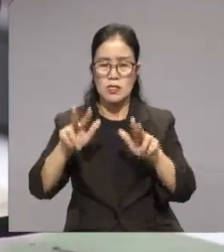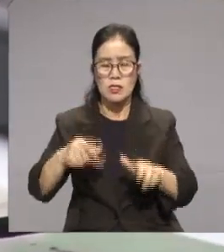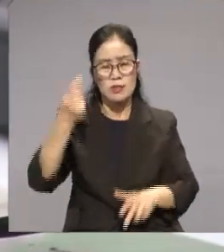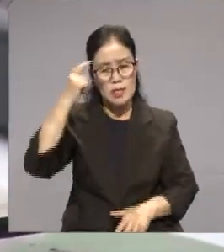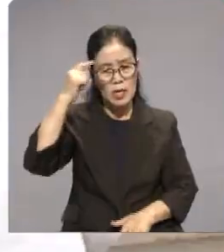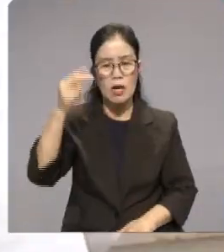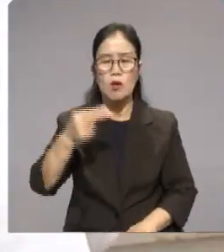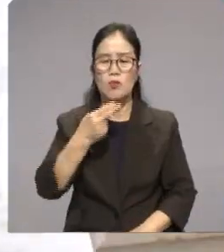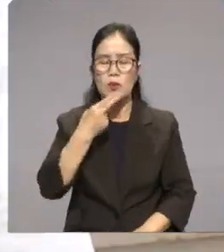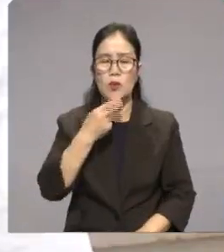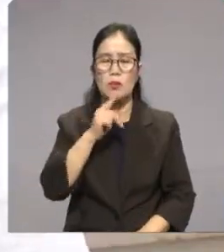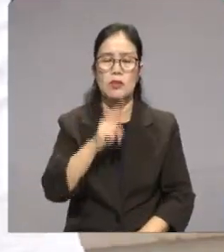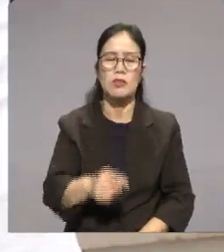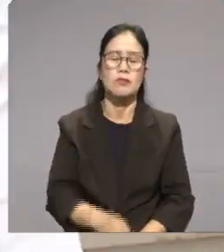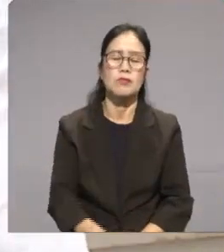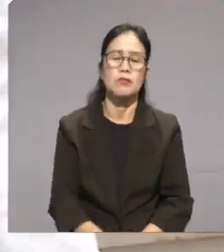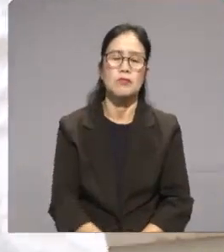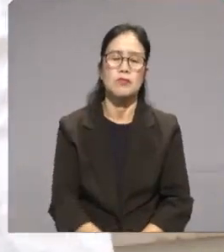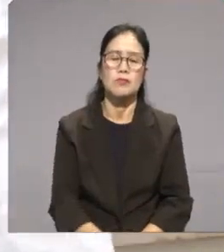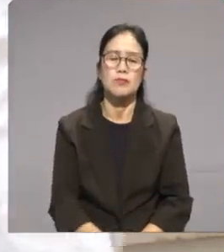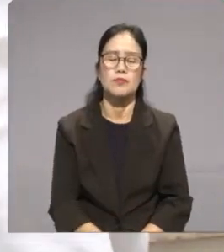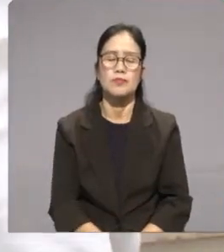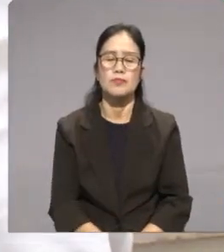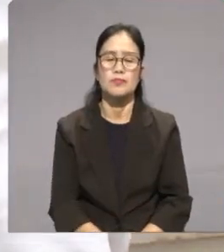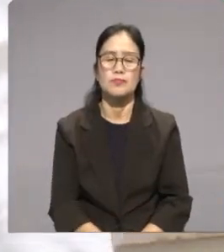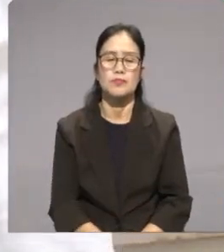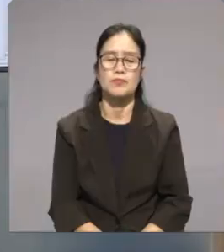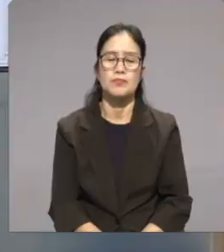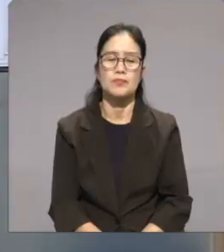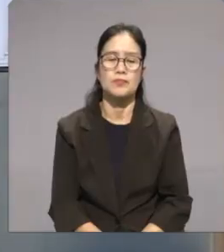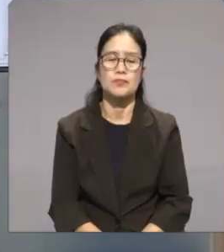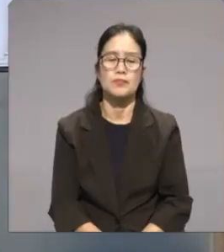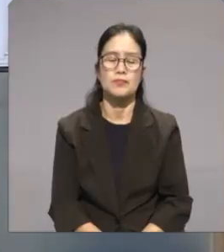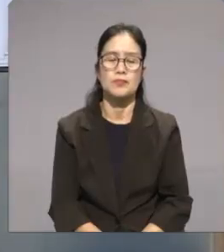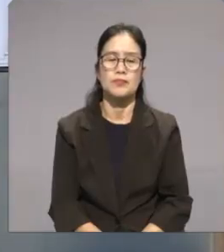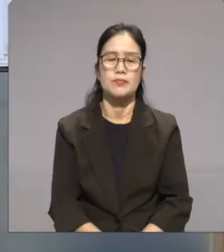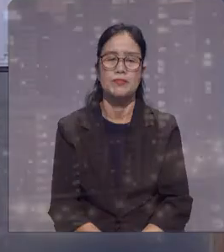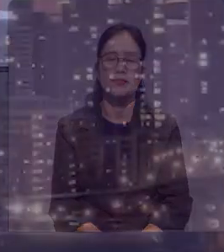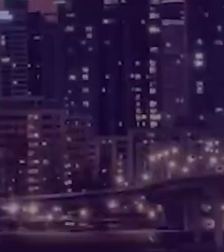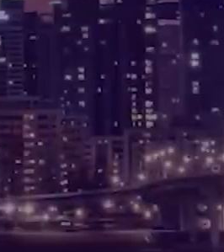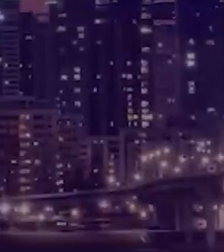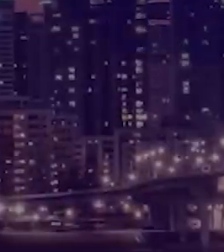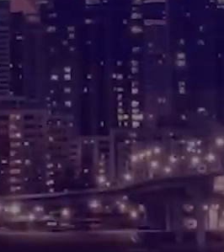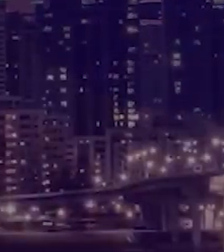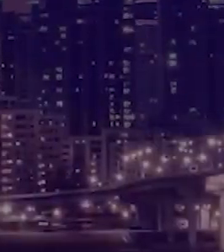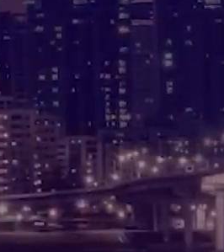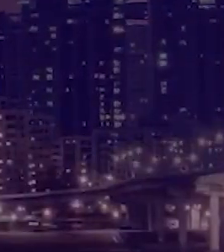생각하지 않고 있다고 밝혔습니다. OBS 뉴스 유승열입니다.